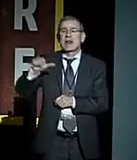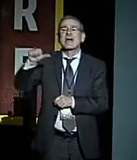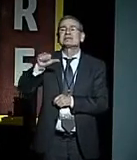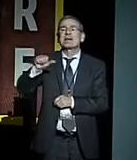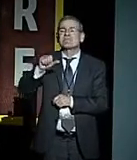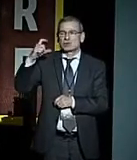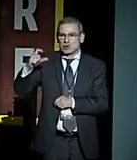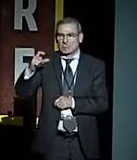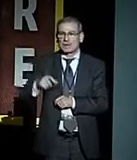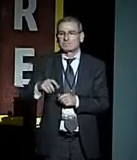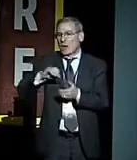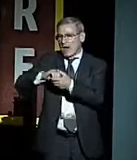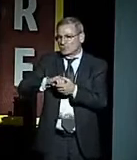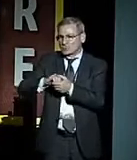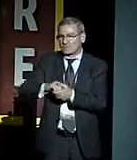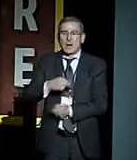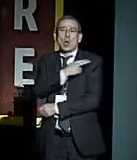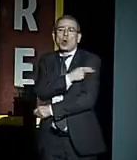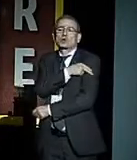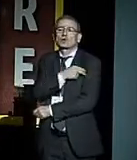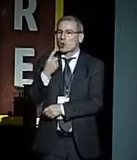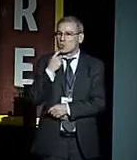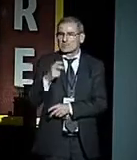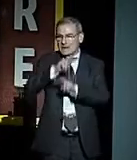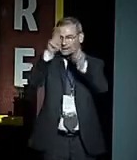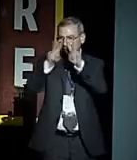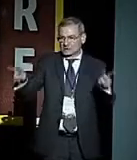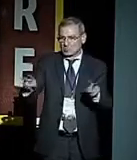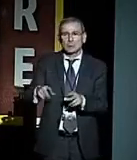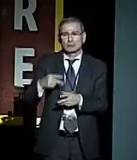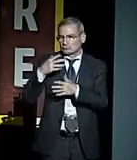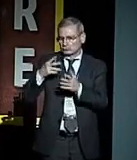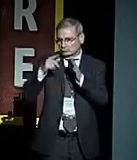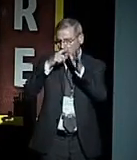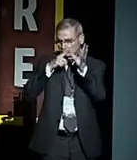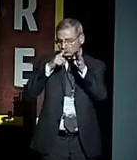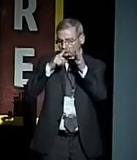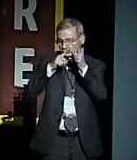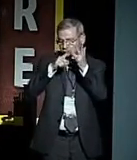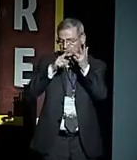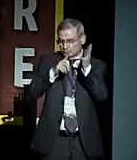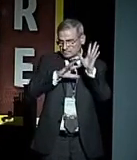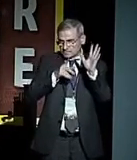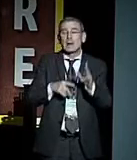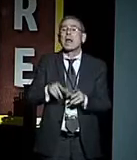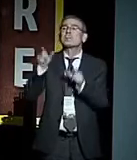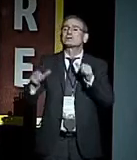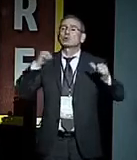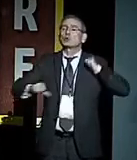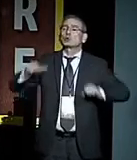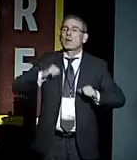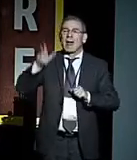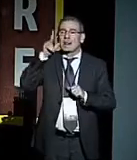Children, e Croce Rossa Internazionale, solo per citarne alcune. All'interno di quei campi le persone vengono torturate, le